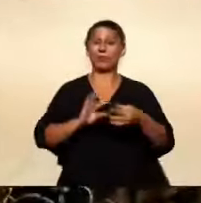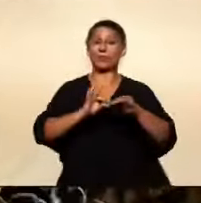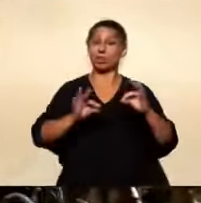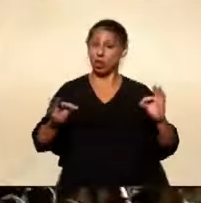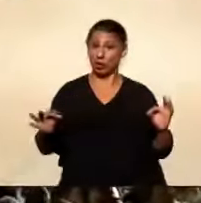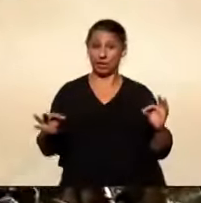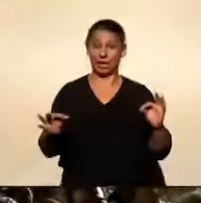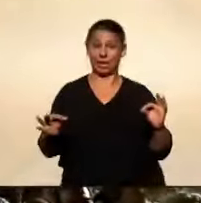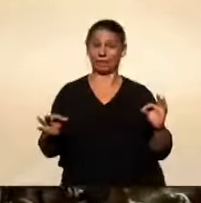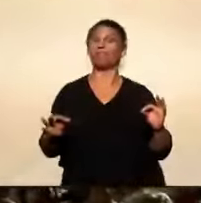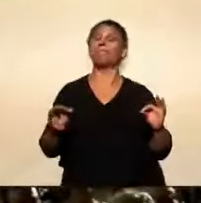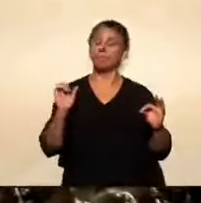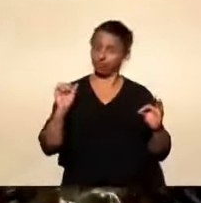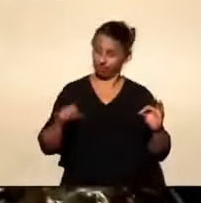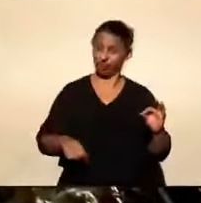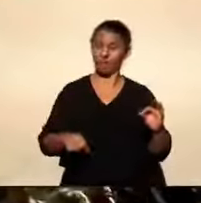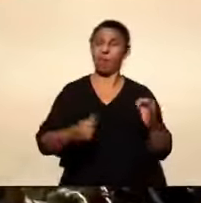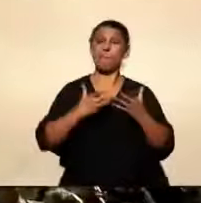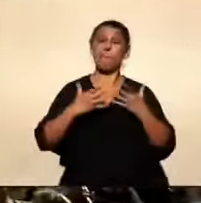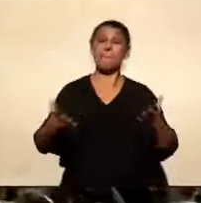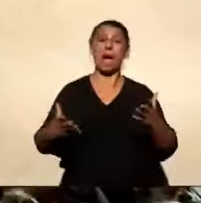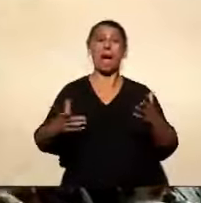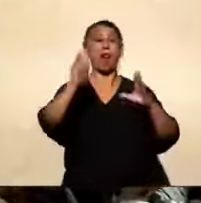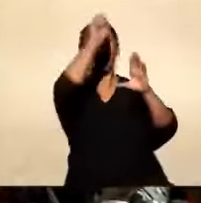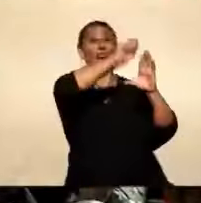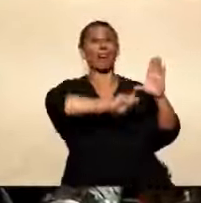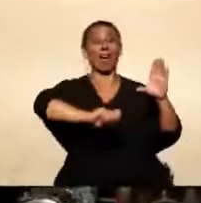Ιστορία, και μάλιστα με μεγάλα γράμματα.